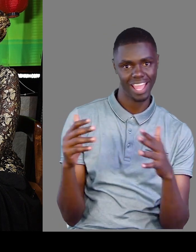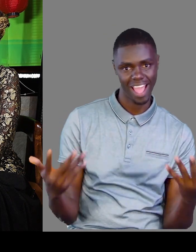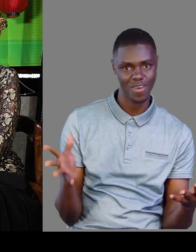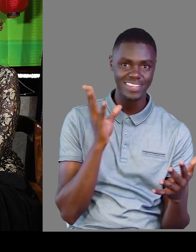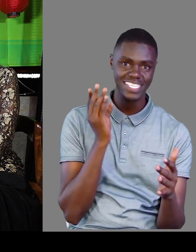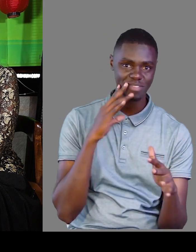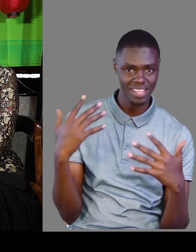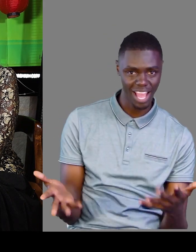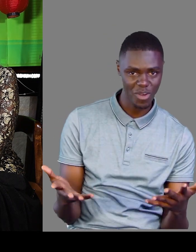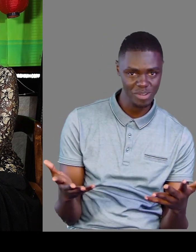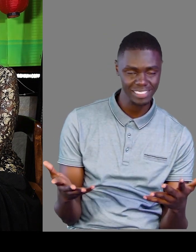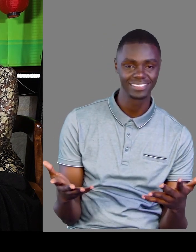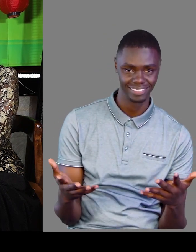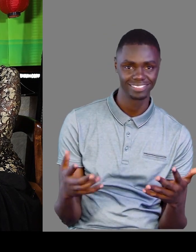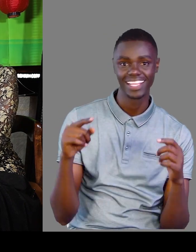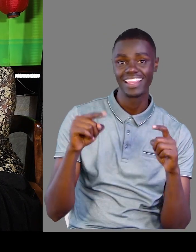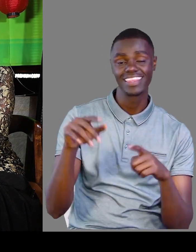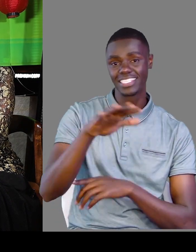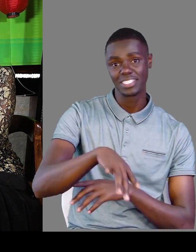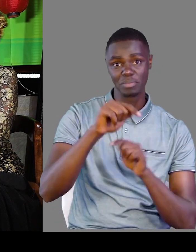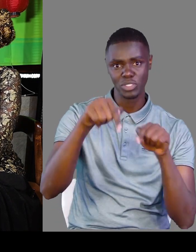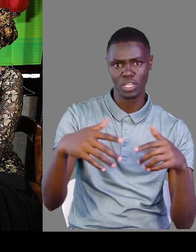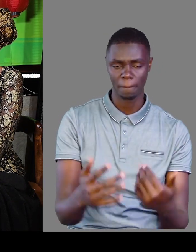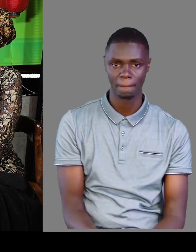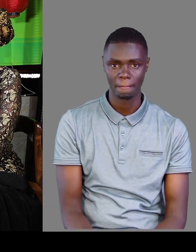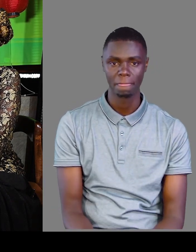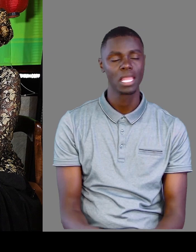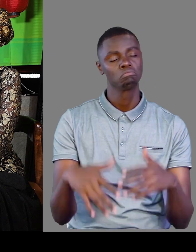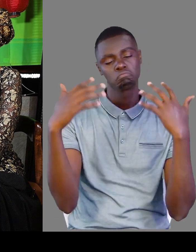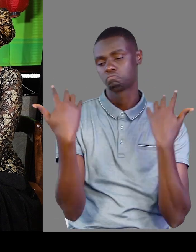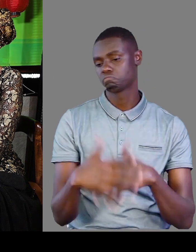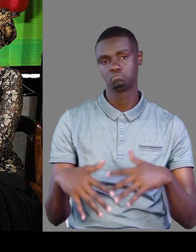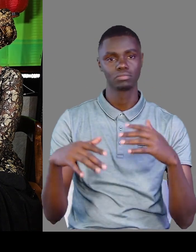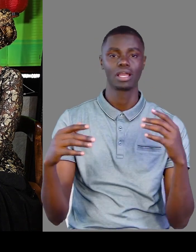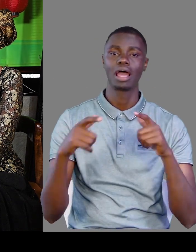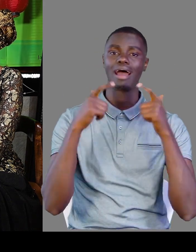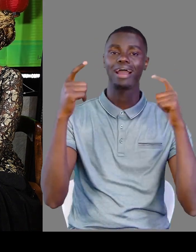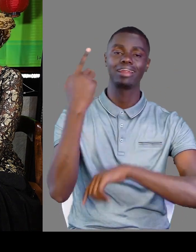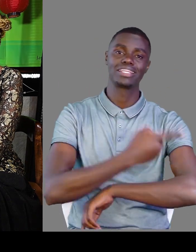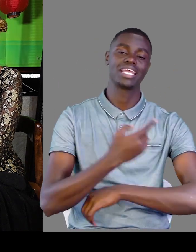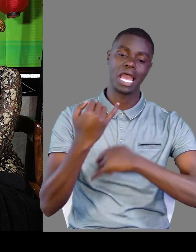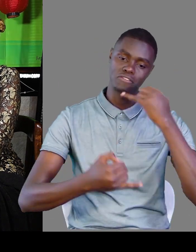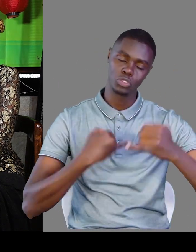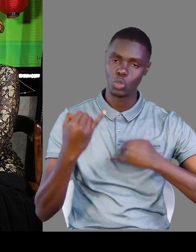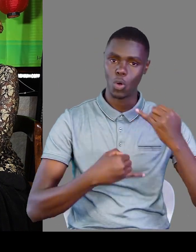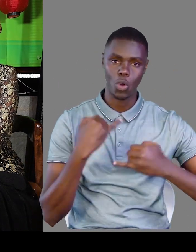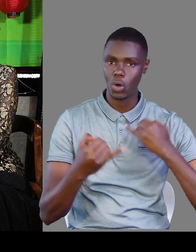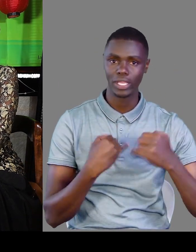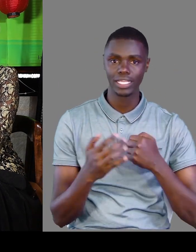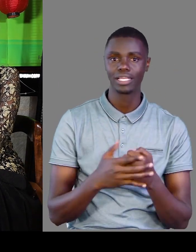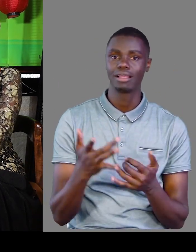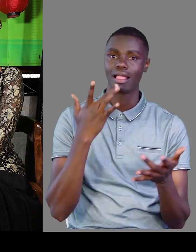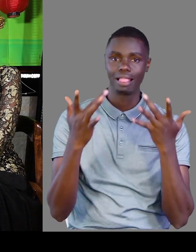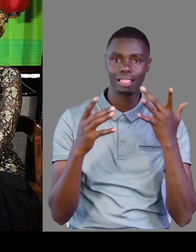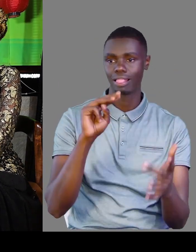Karen Hub uenjoy vile tumeenjoy. Yeah, sure manze, nimeenjoy. Sasa nikisha kuwa rich sponsor, nikishatoka middle class.